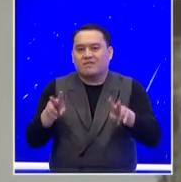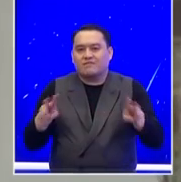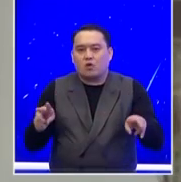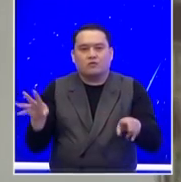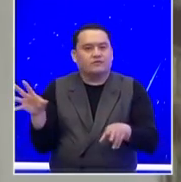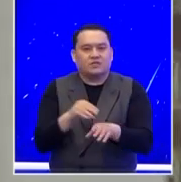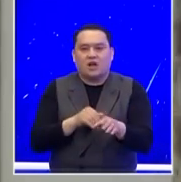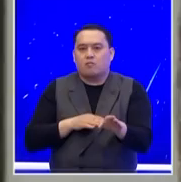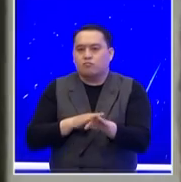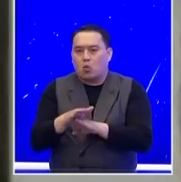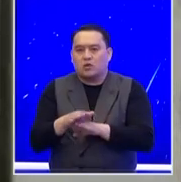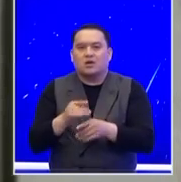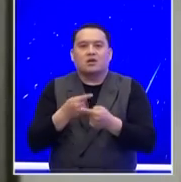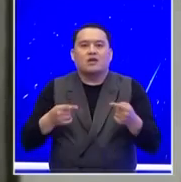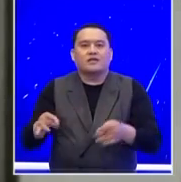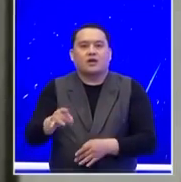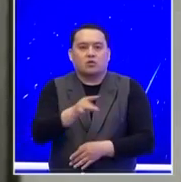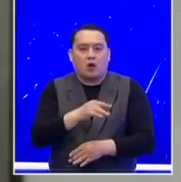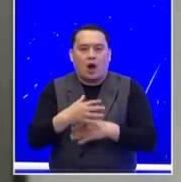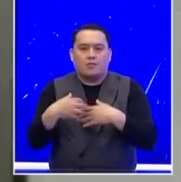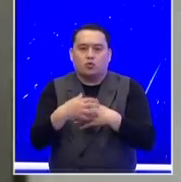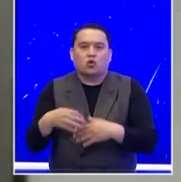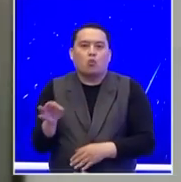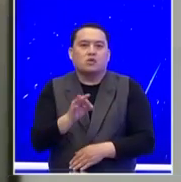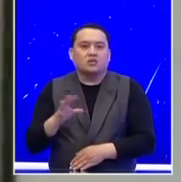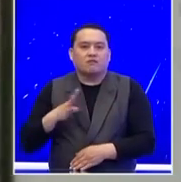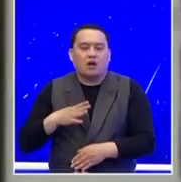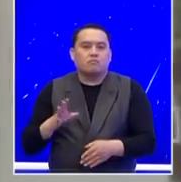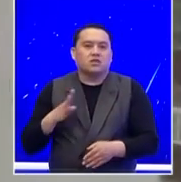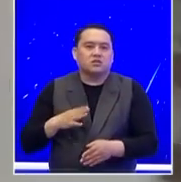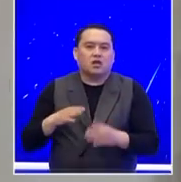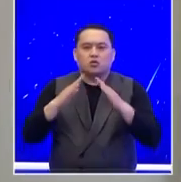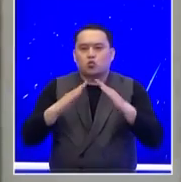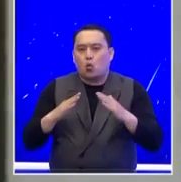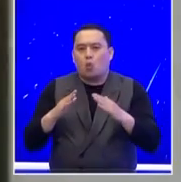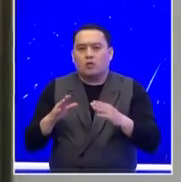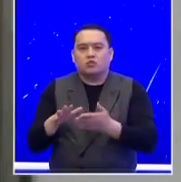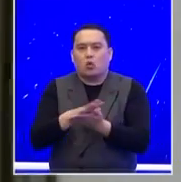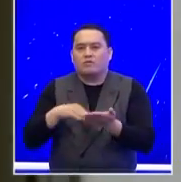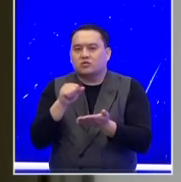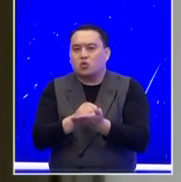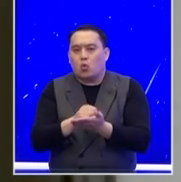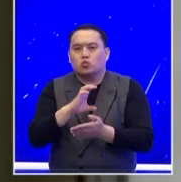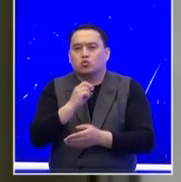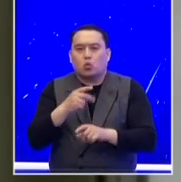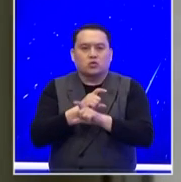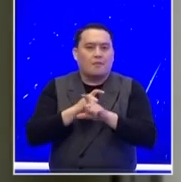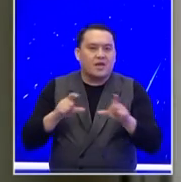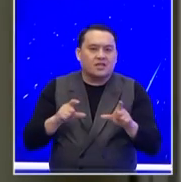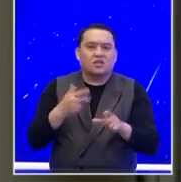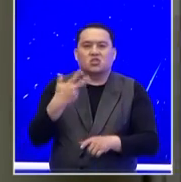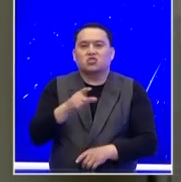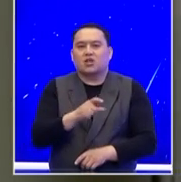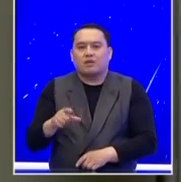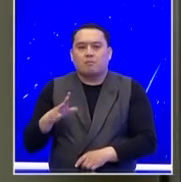электроснабжение в областном центре и ряде районов Акмолинской области. Повреждены кровли крыш жилых домов, социальных объектов. Порядка